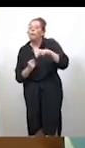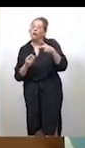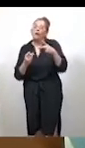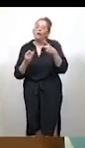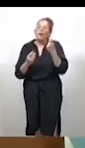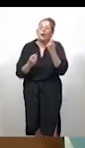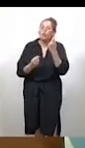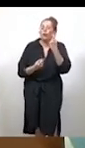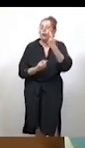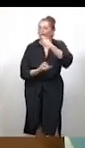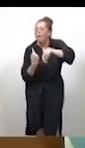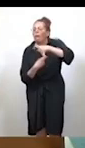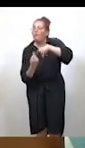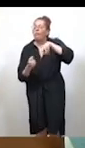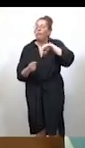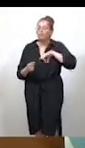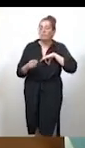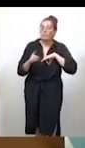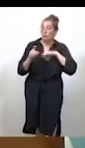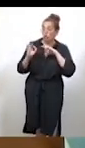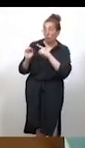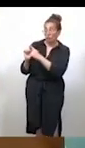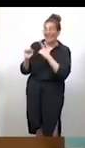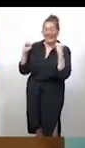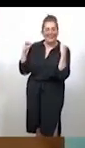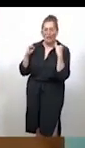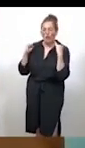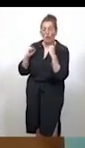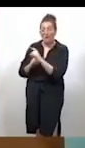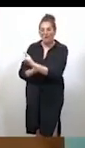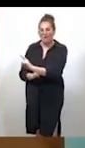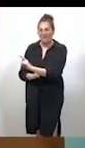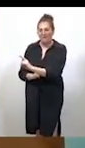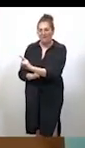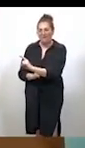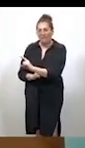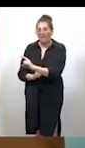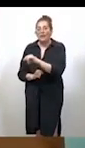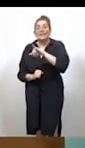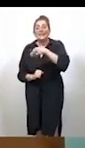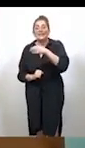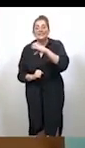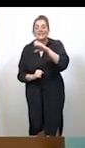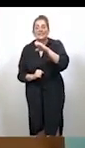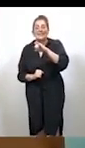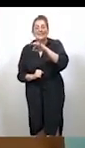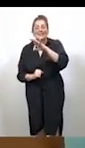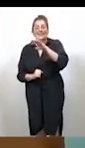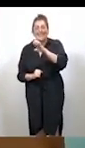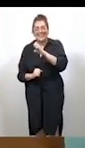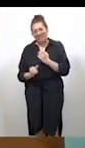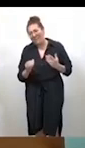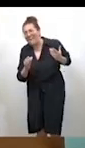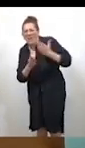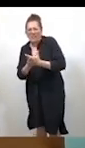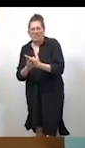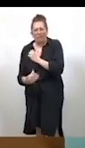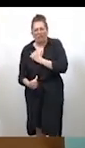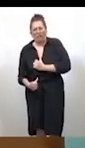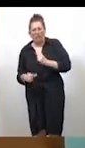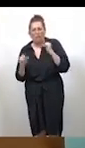que InCité devrait avoir encore plus de moyens pour agir, mais malheureusement on est tous contraints et